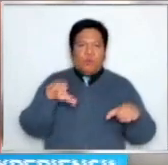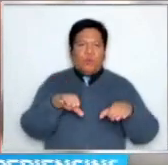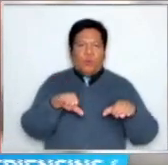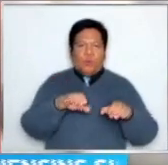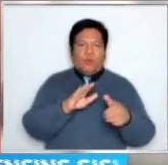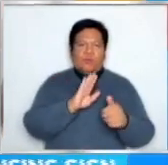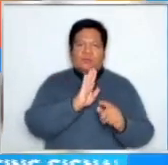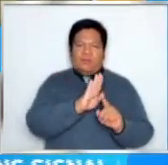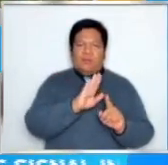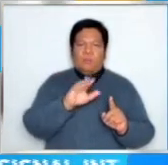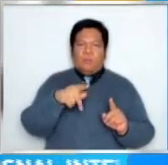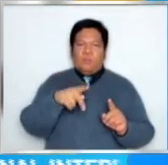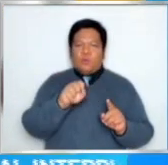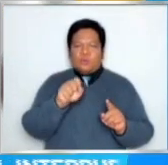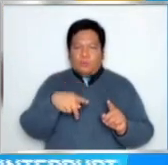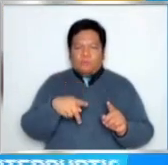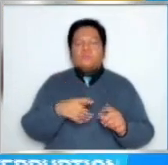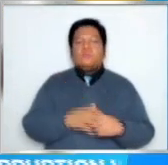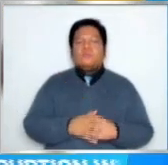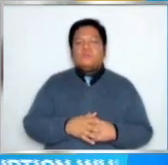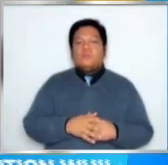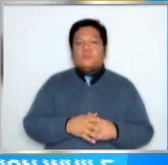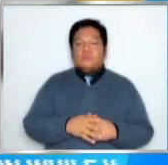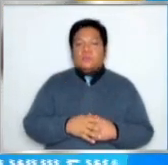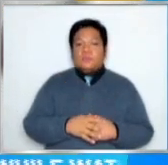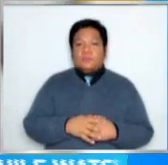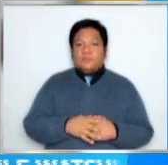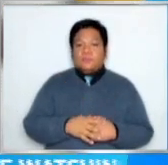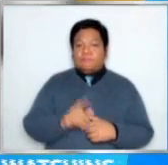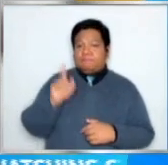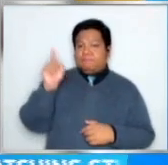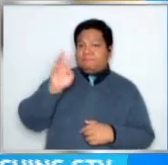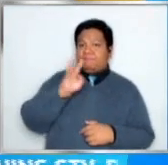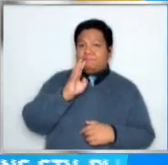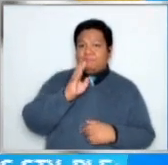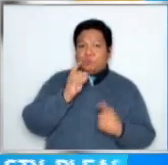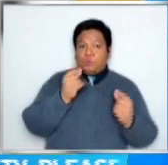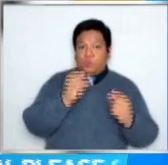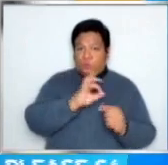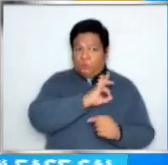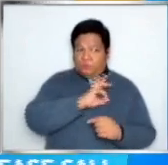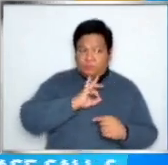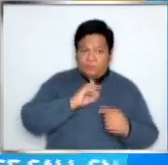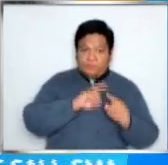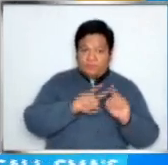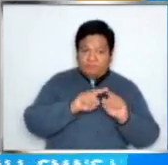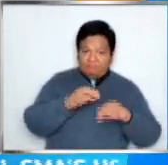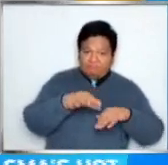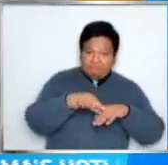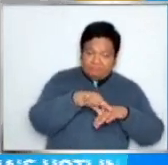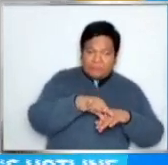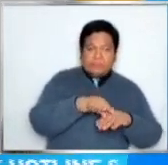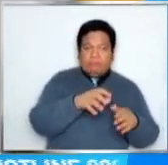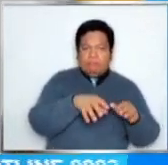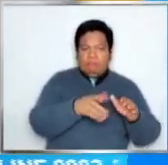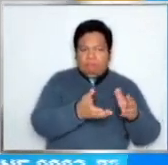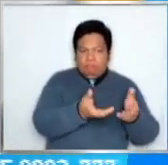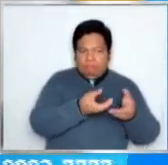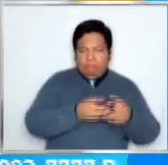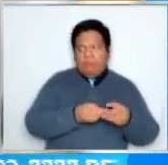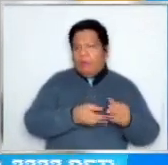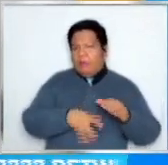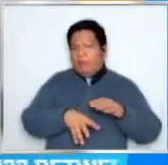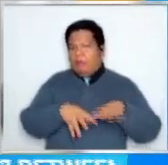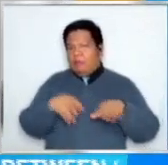mangyari ang pang-hold up. Yung mga alahas po nilalabas po niya sa pawn shop, ano yung ilang sabi ng may-ari? Pinapatawad naman itong may-ari, twice na yata ng